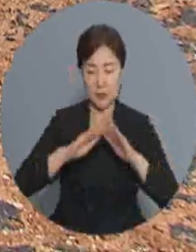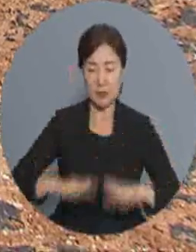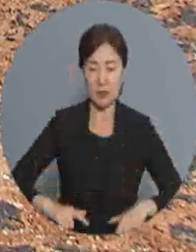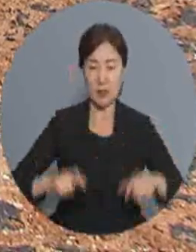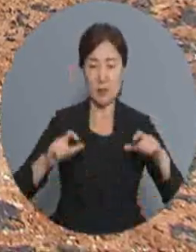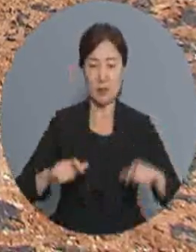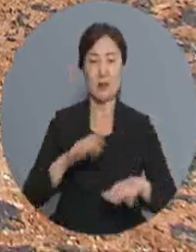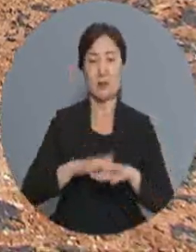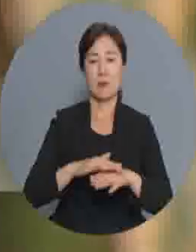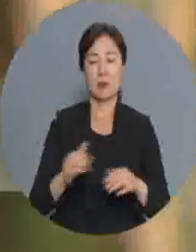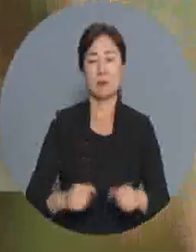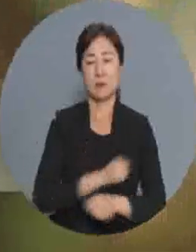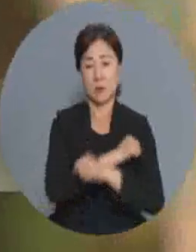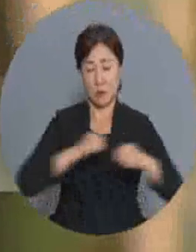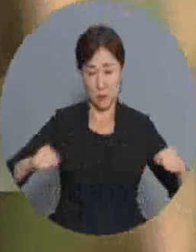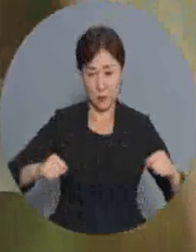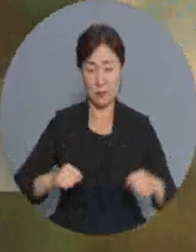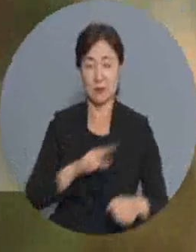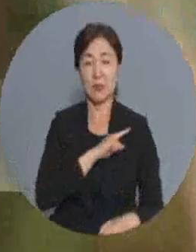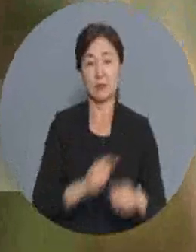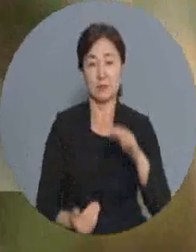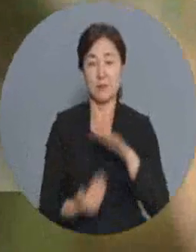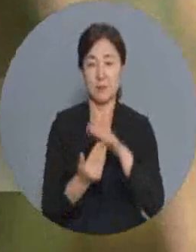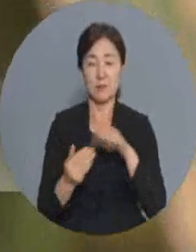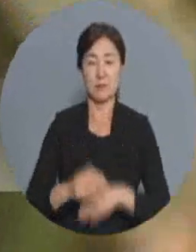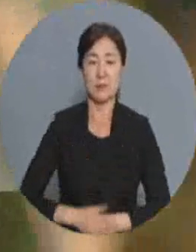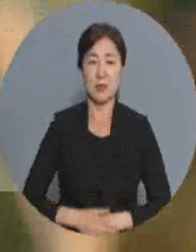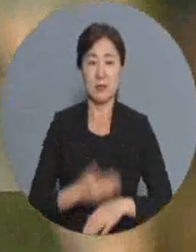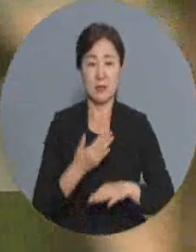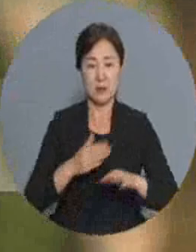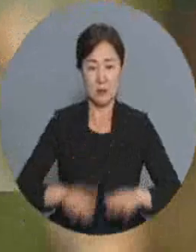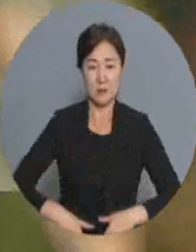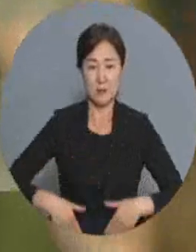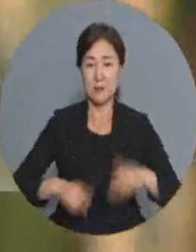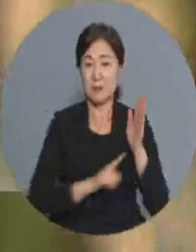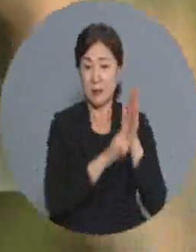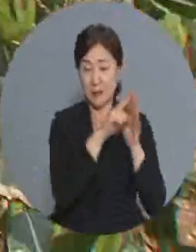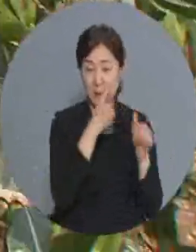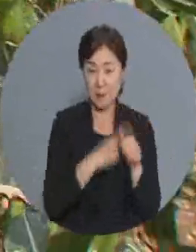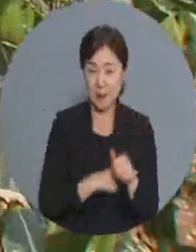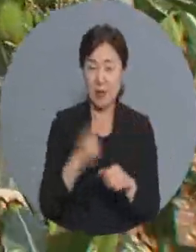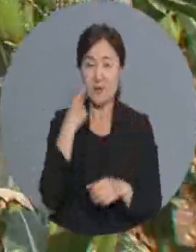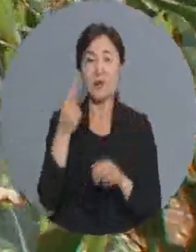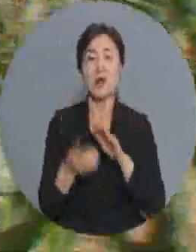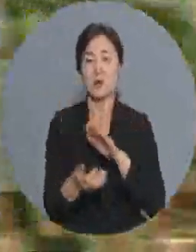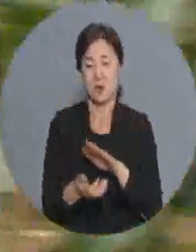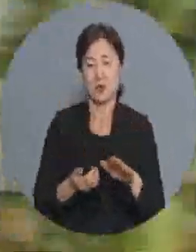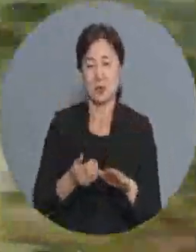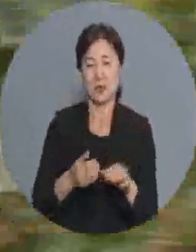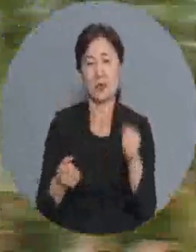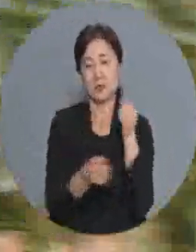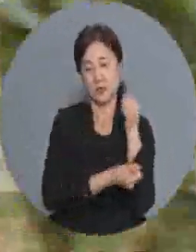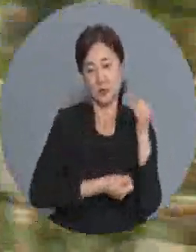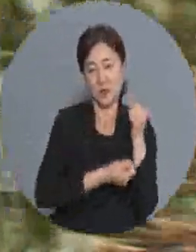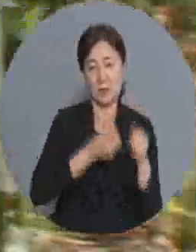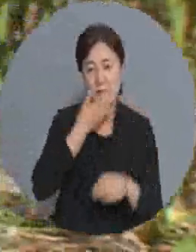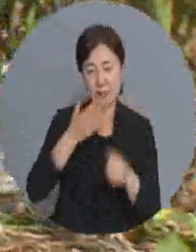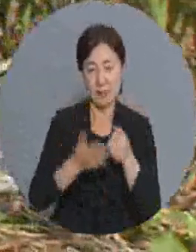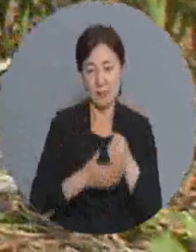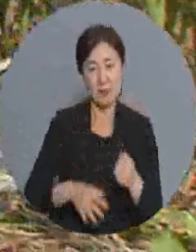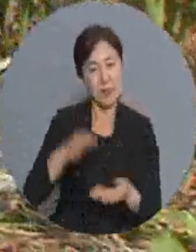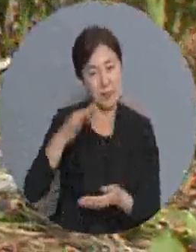옥수수 주산지입니다. 따뜻한 기후로 다른 지역보다 한 달가량 먼저 수확이 가능해 가격과 판로